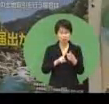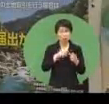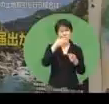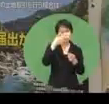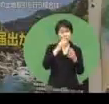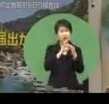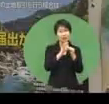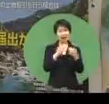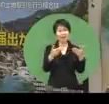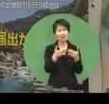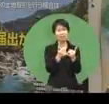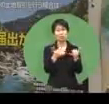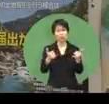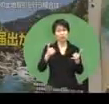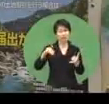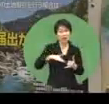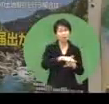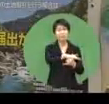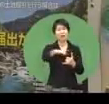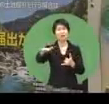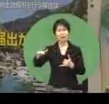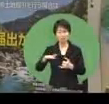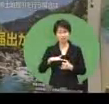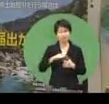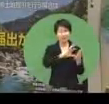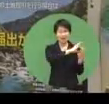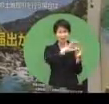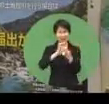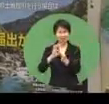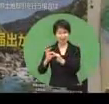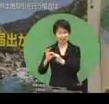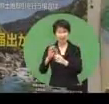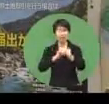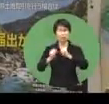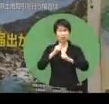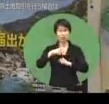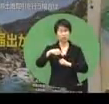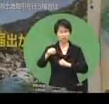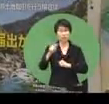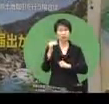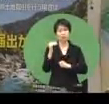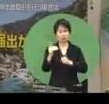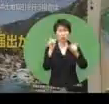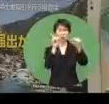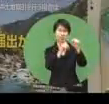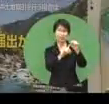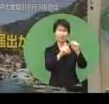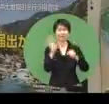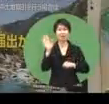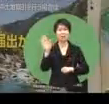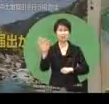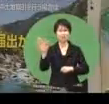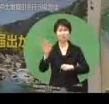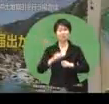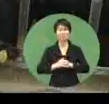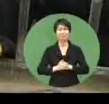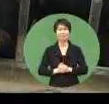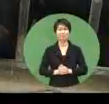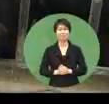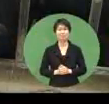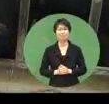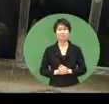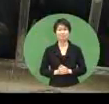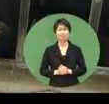係事業者の方、すべての関係者の方と連携して取り組んでいくというふうなことを目指しております。